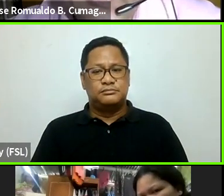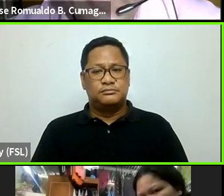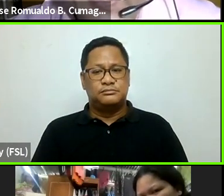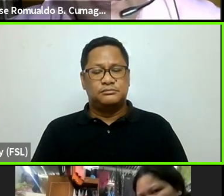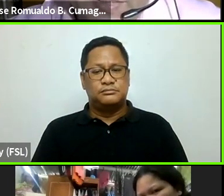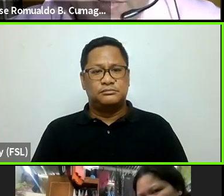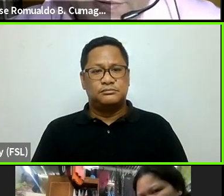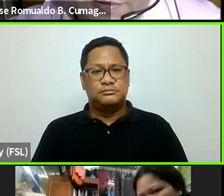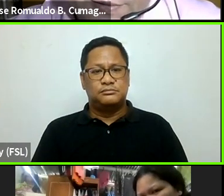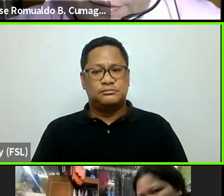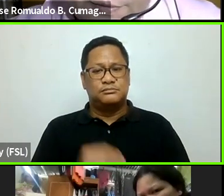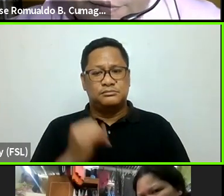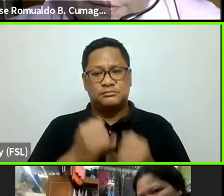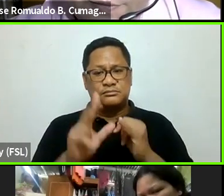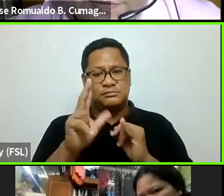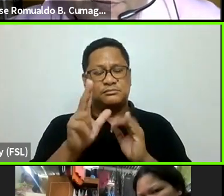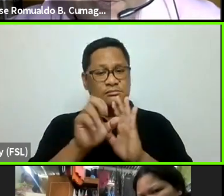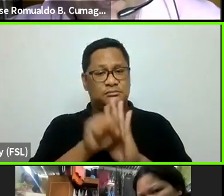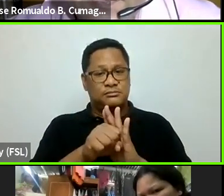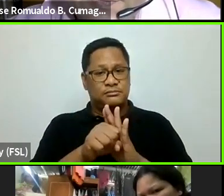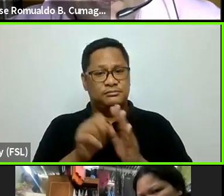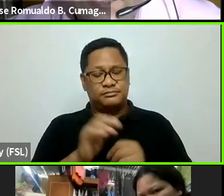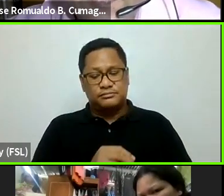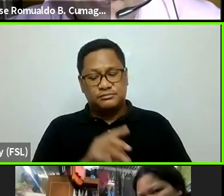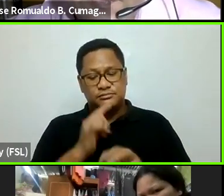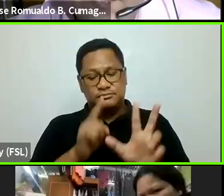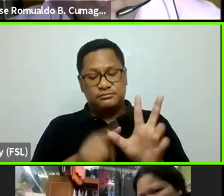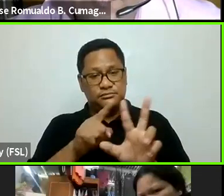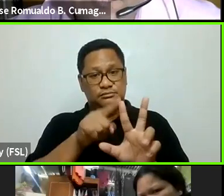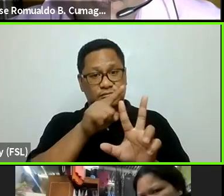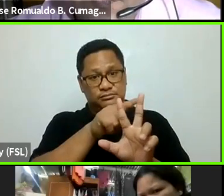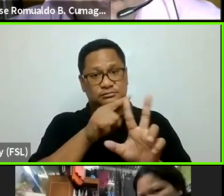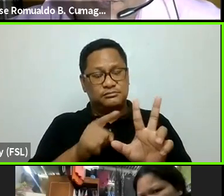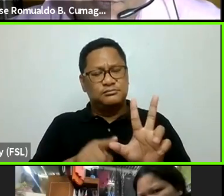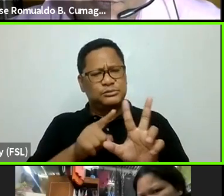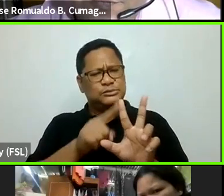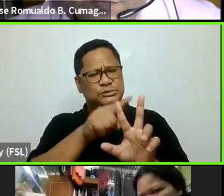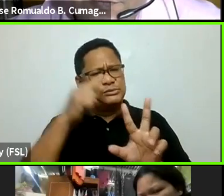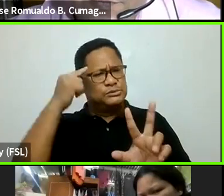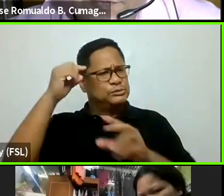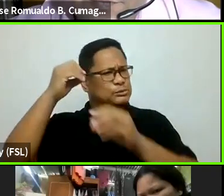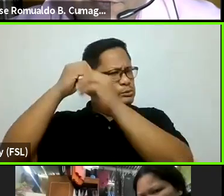Okay, last 30 seconds. So 'yun, yung tatlong ano, 'yun yung naisip ko.